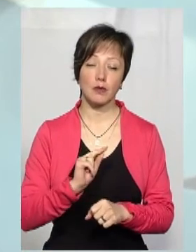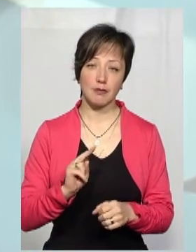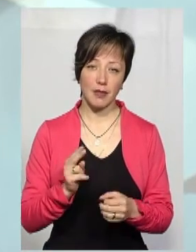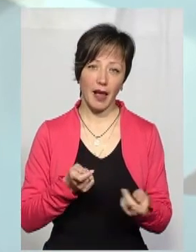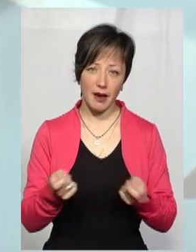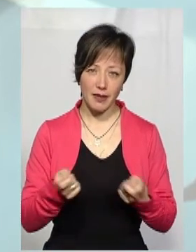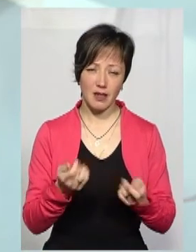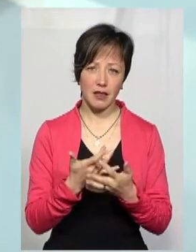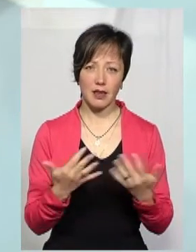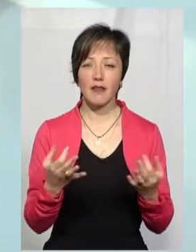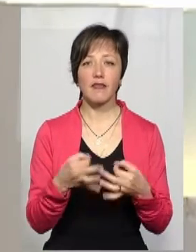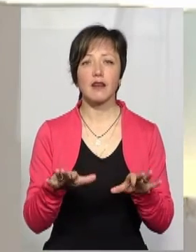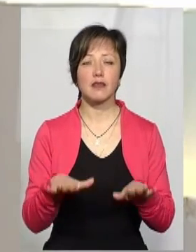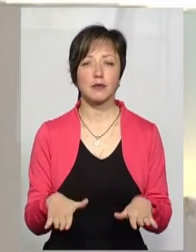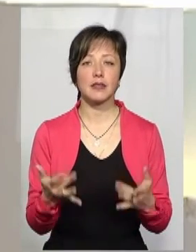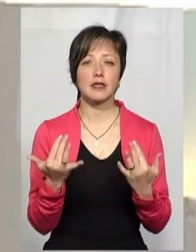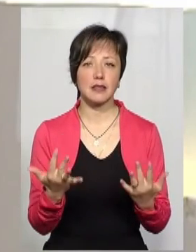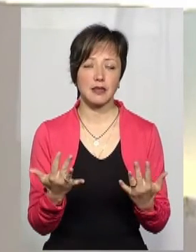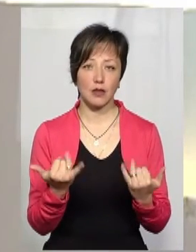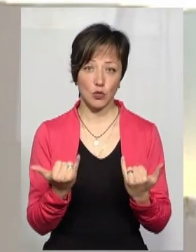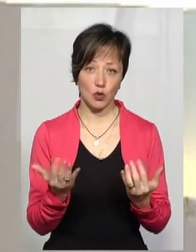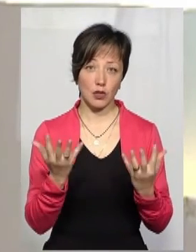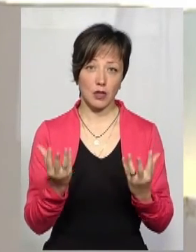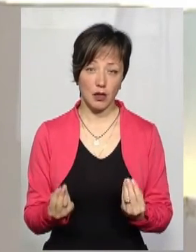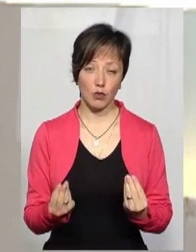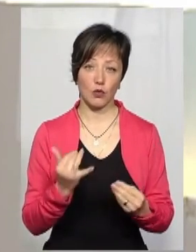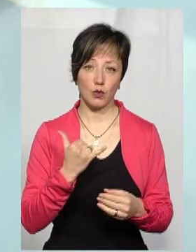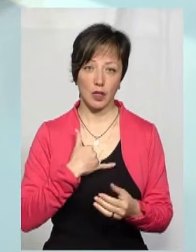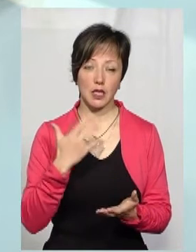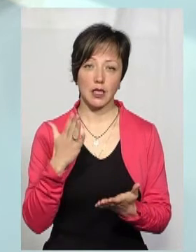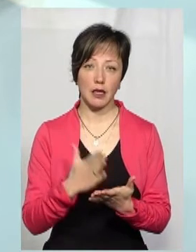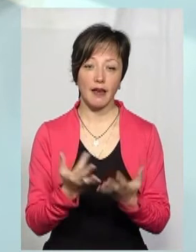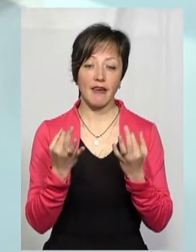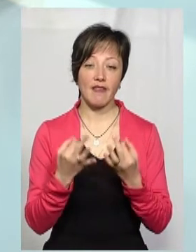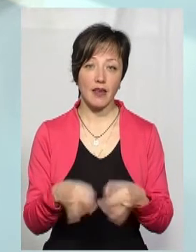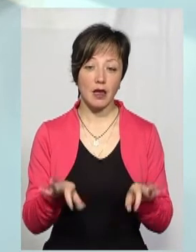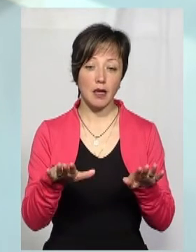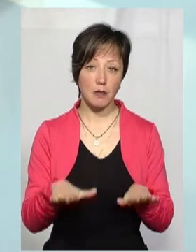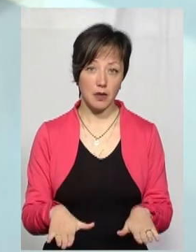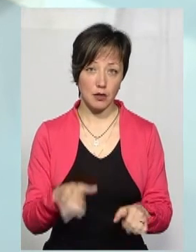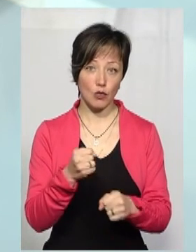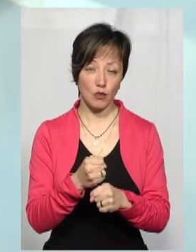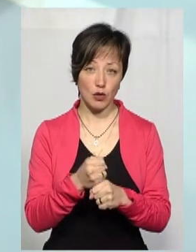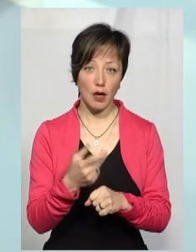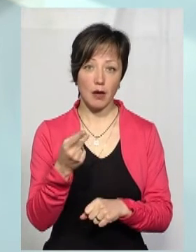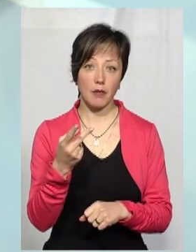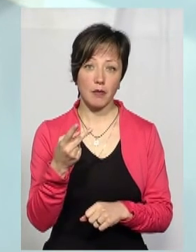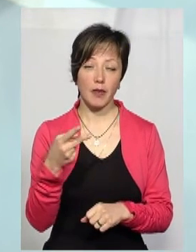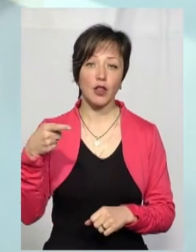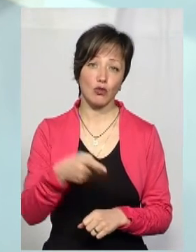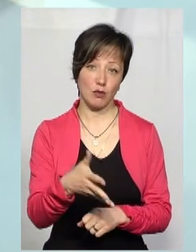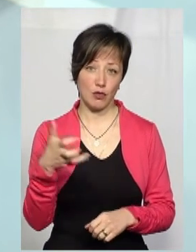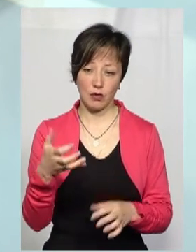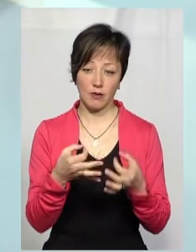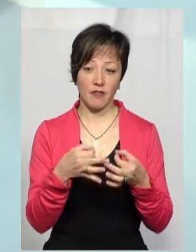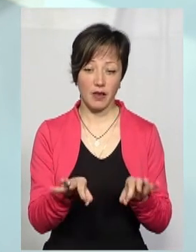пропонують вакансії. Скільки зараз вакансій? На сьогоднішній день ми мали 1500